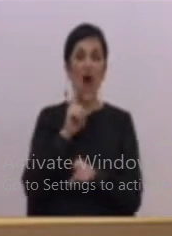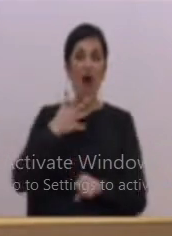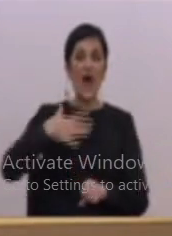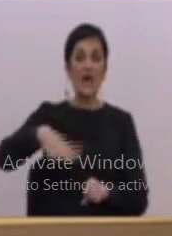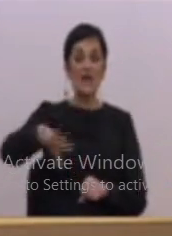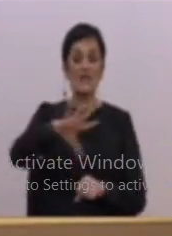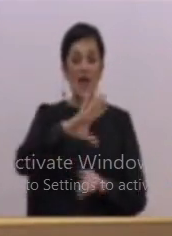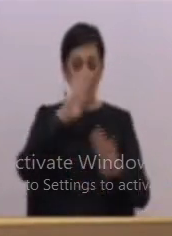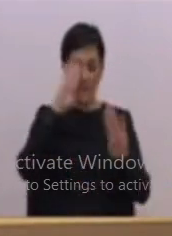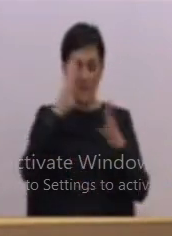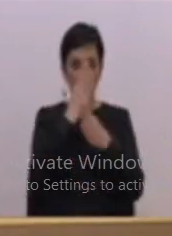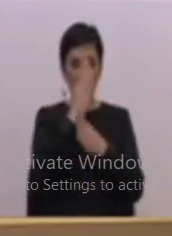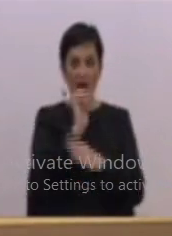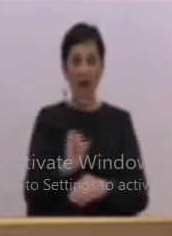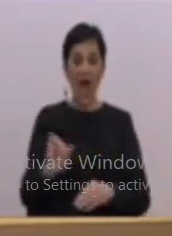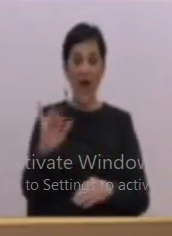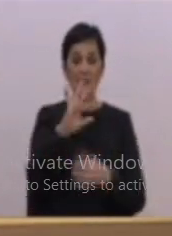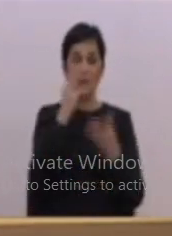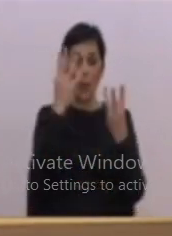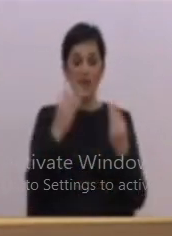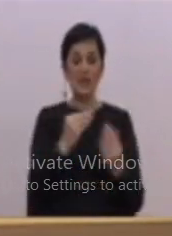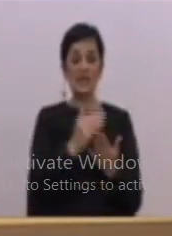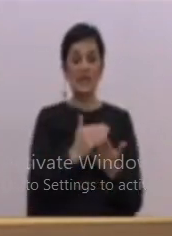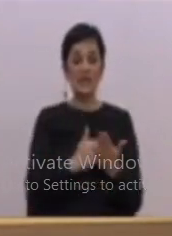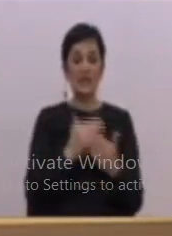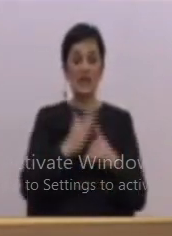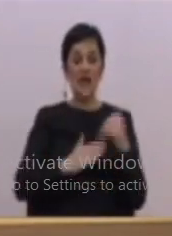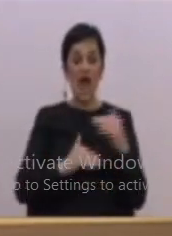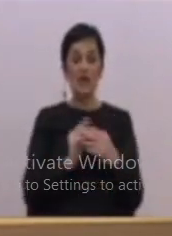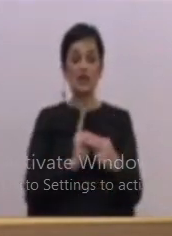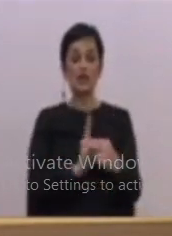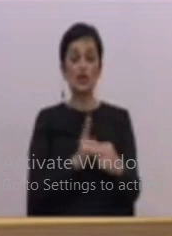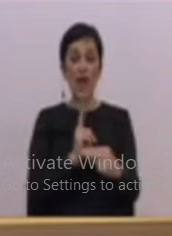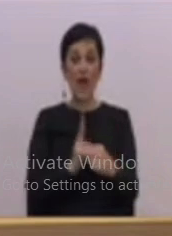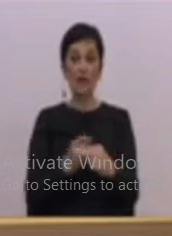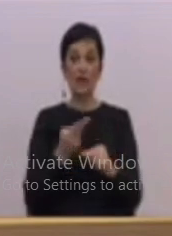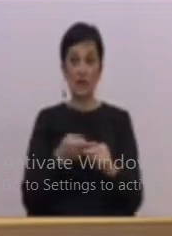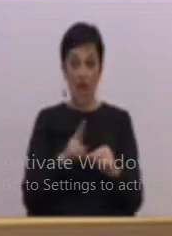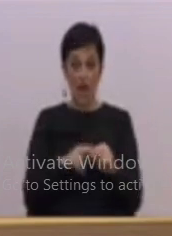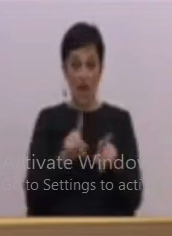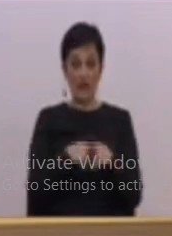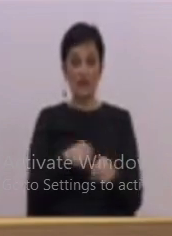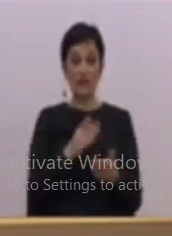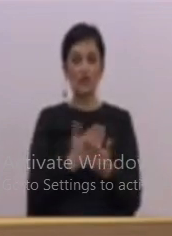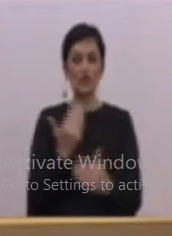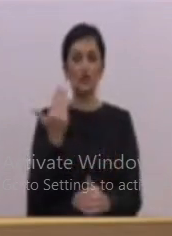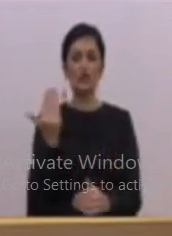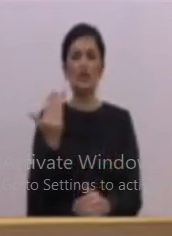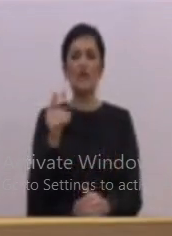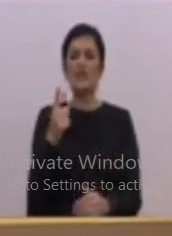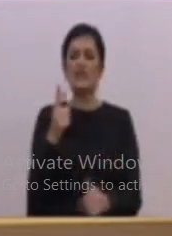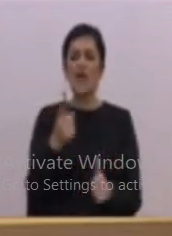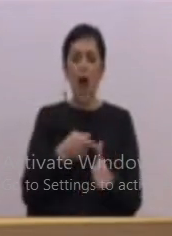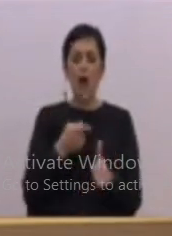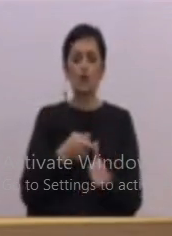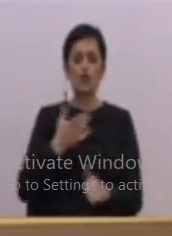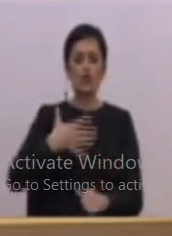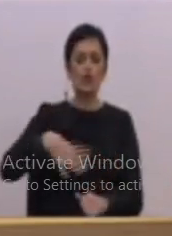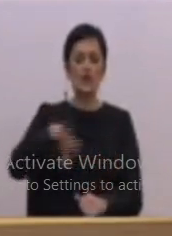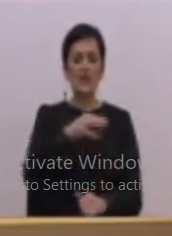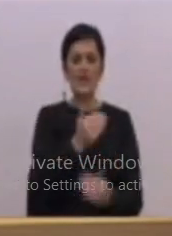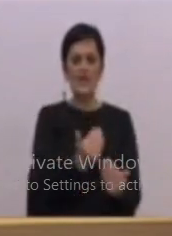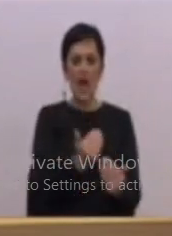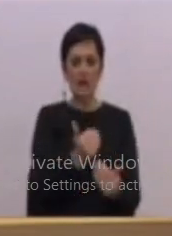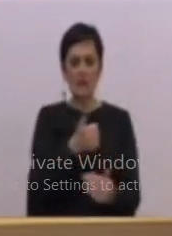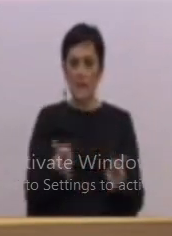mtroba evropuli dges tsesrigistvis kheli sheshla. Da es tu esea tkven rato kvkviat am kvarnis premier